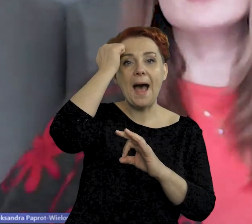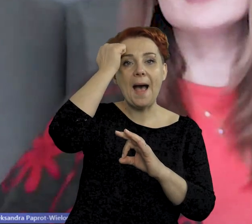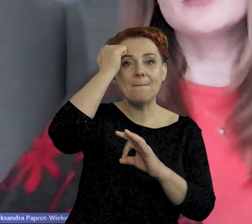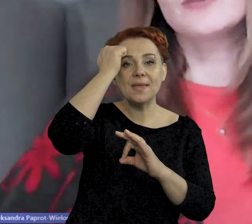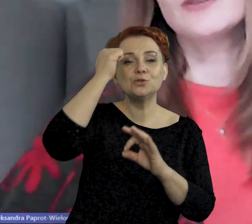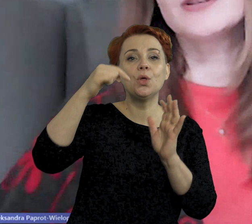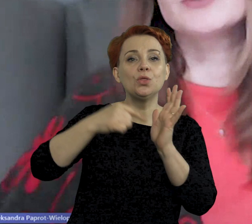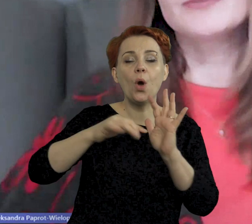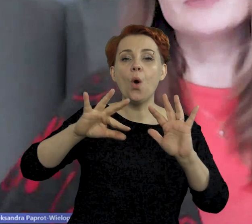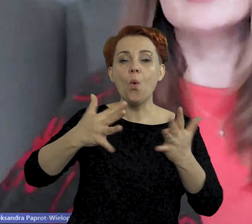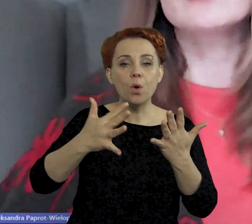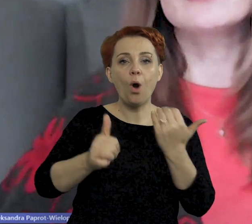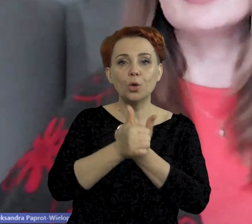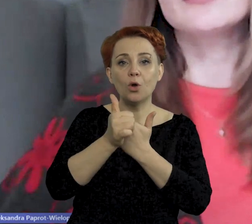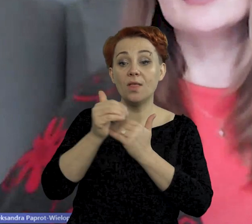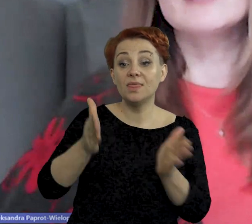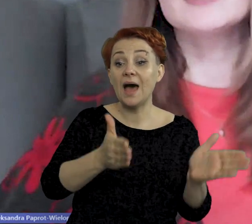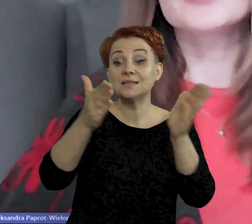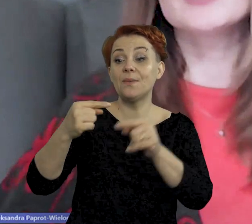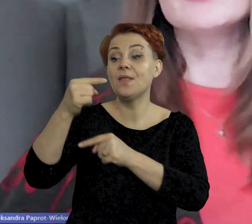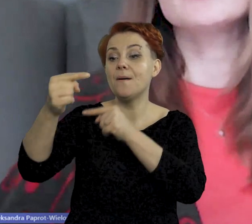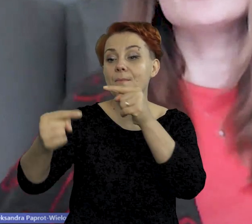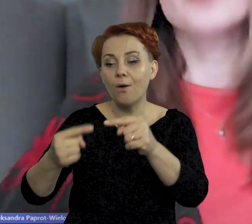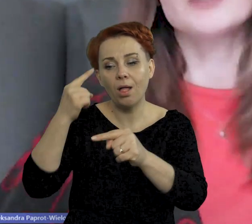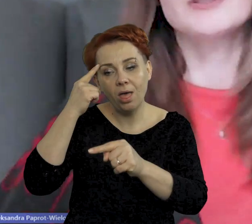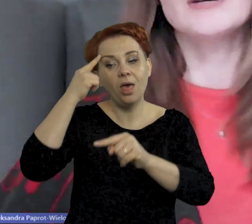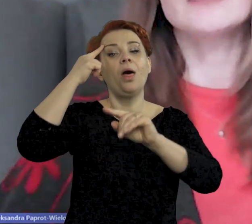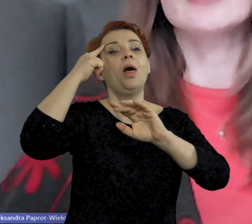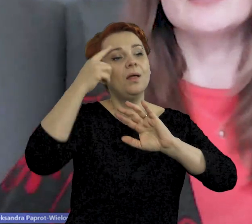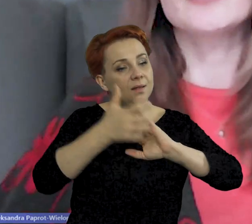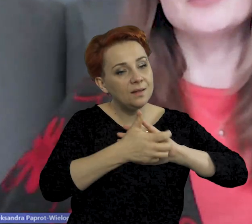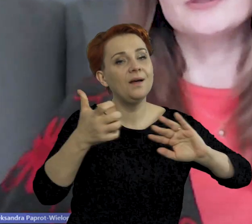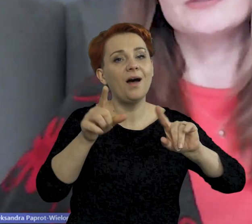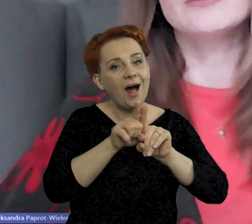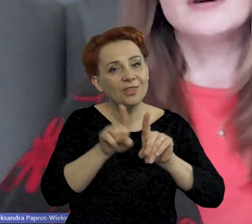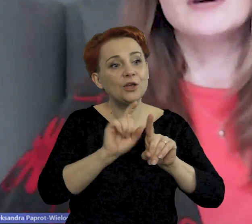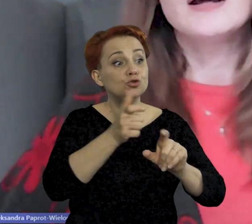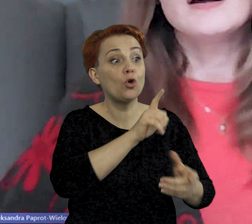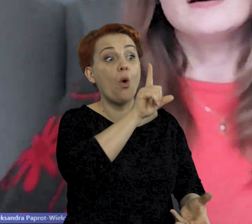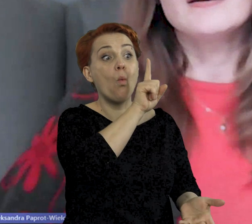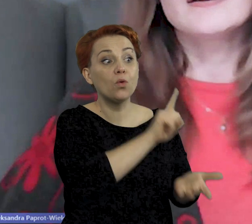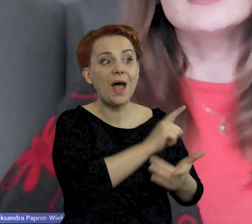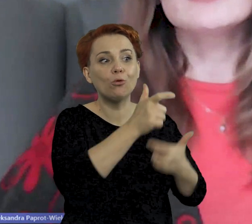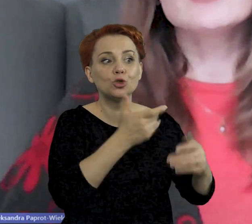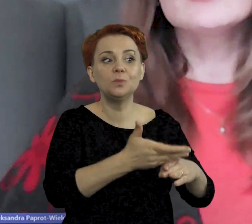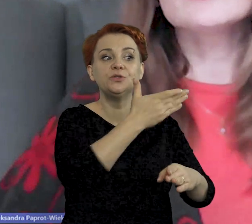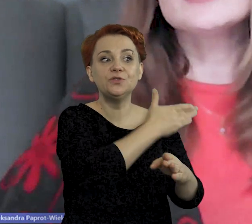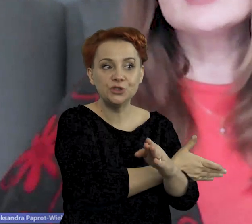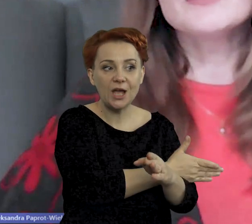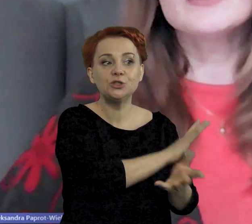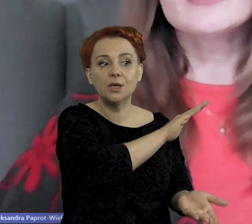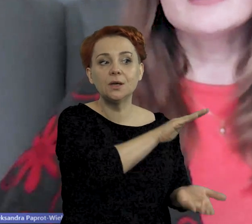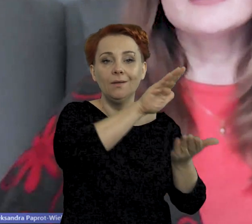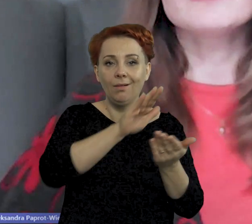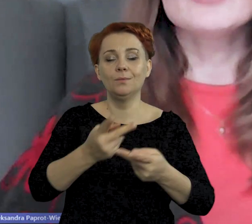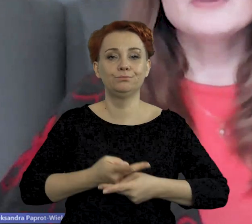że kolejne pokolenia przywołują, kultywują, ale też przede wszystkim upowszechniają dorobek poprzedników, których to